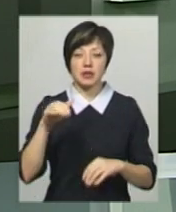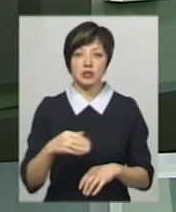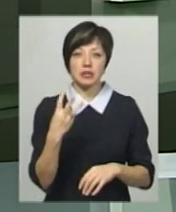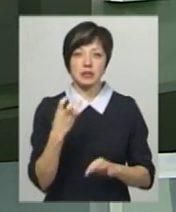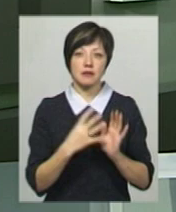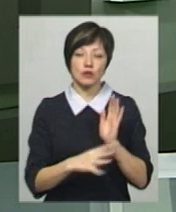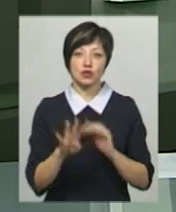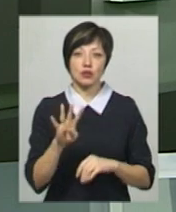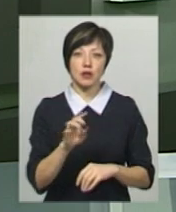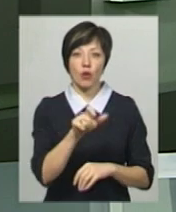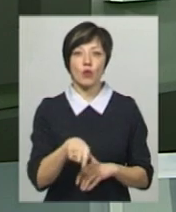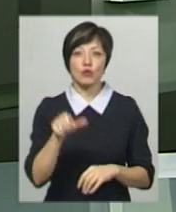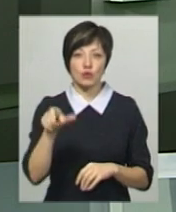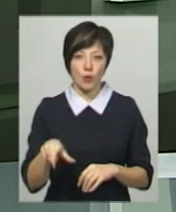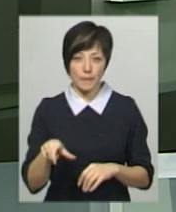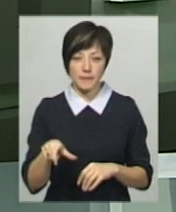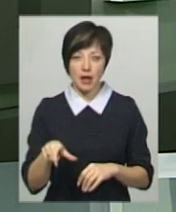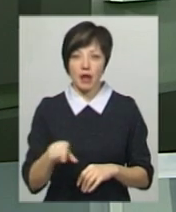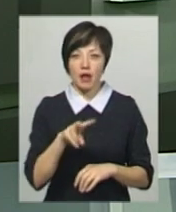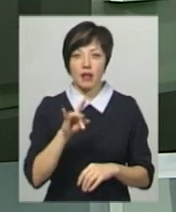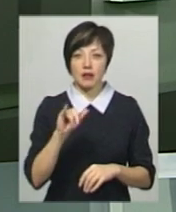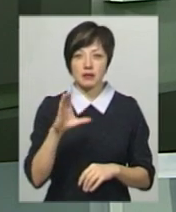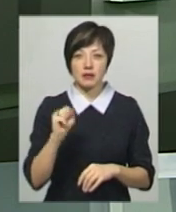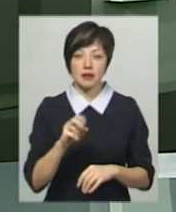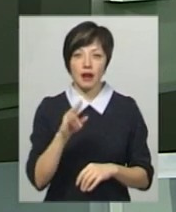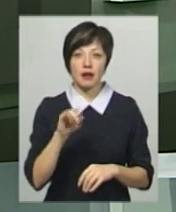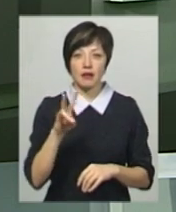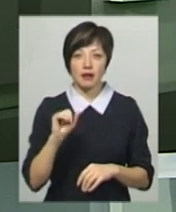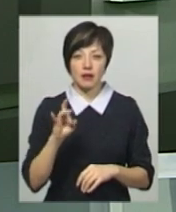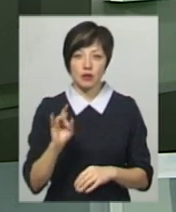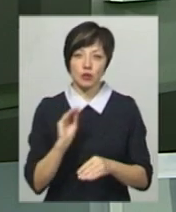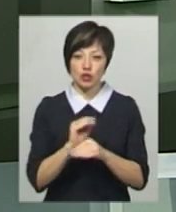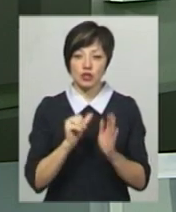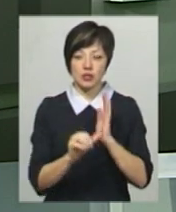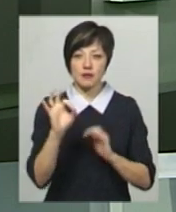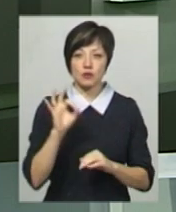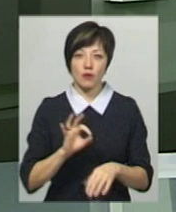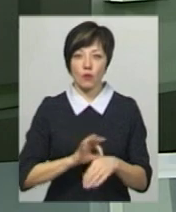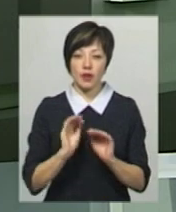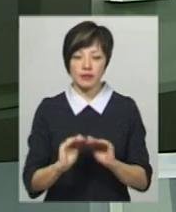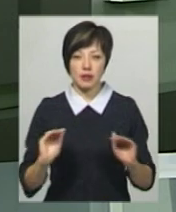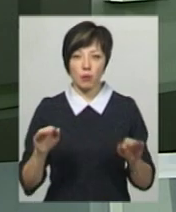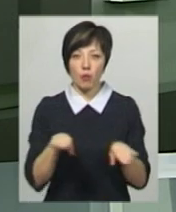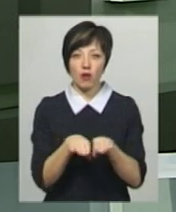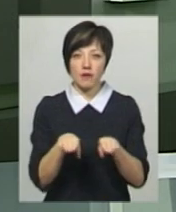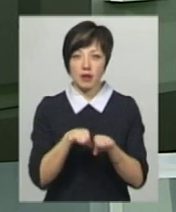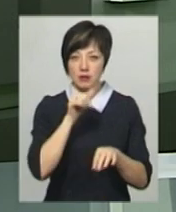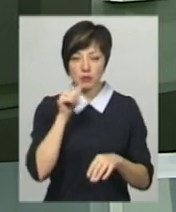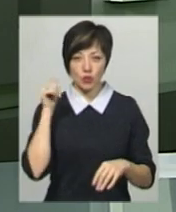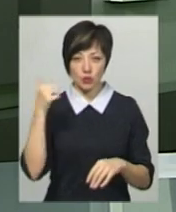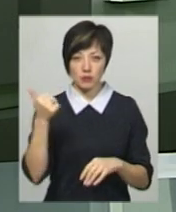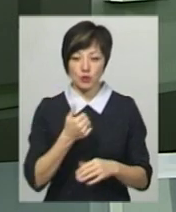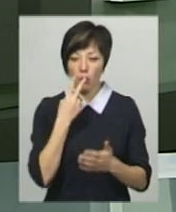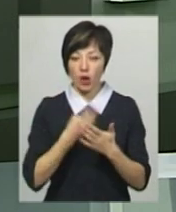7 394 особи. Лариса Калінер додає, 60% хворих – діти. У порівнянні із минулим